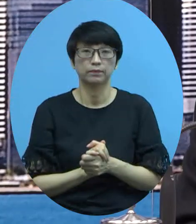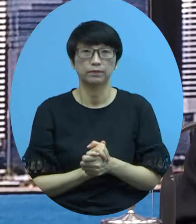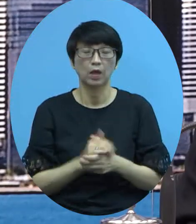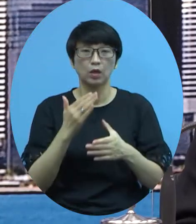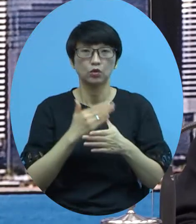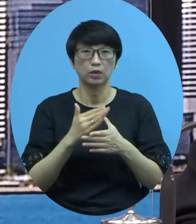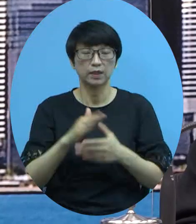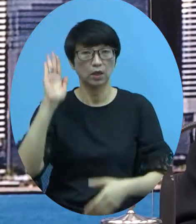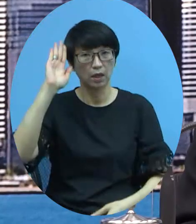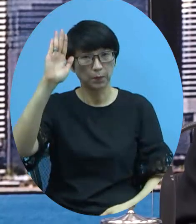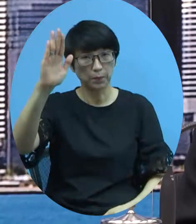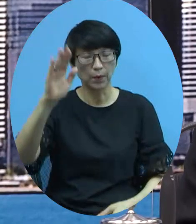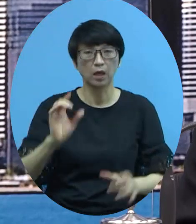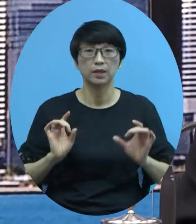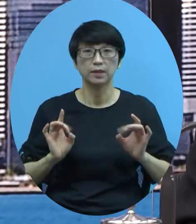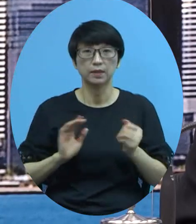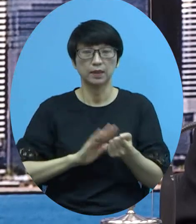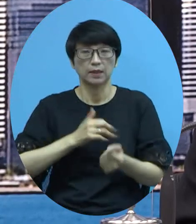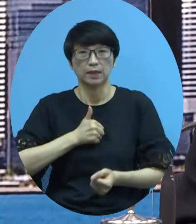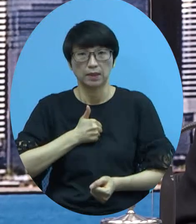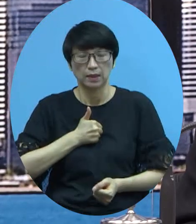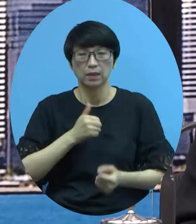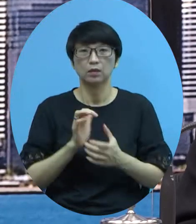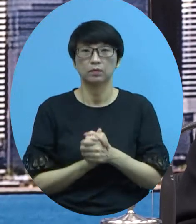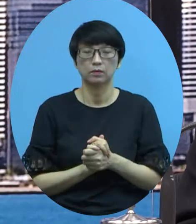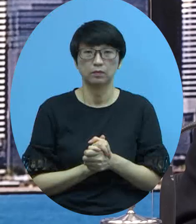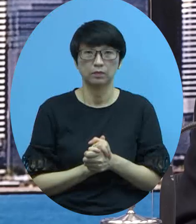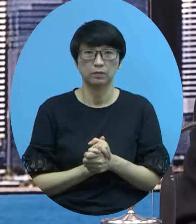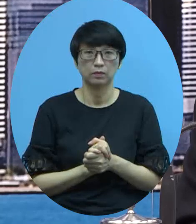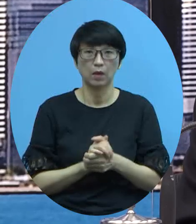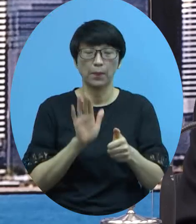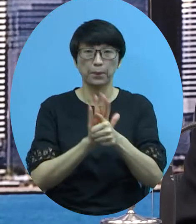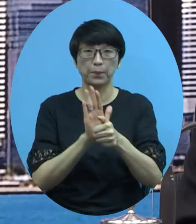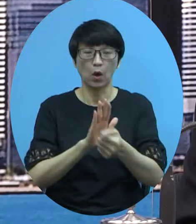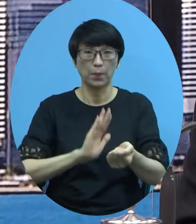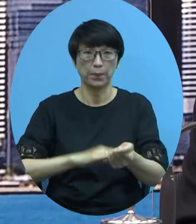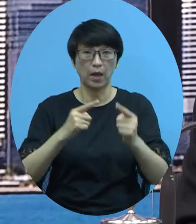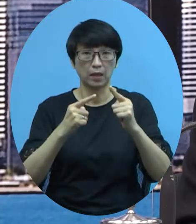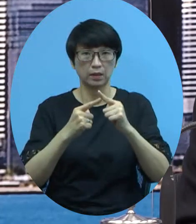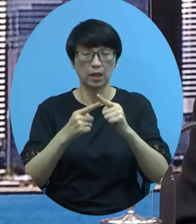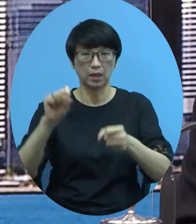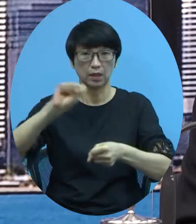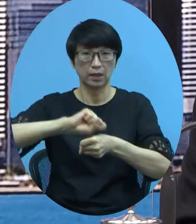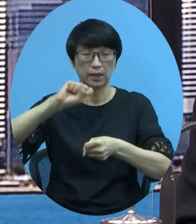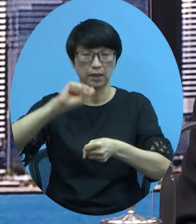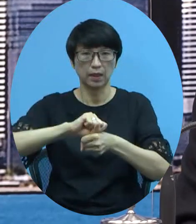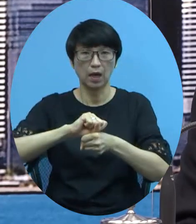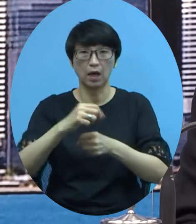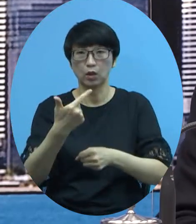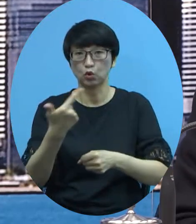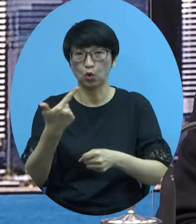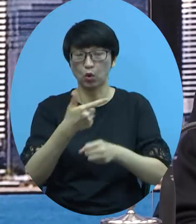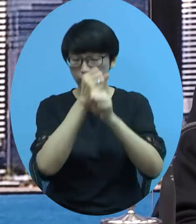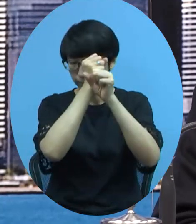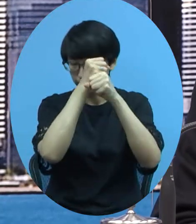所以我哋都希望咧，就係、私家醫生咧都可以進一步咧，就係、為佢哋嘅病人咧，就係、加強呢方面嗰、那個測試